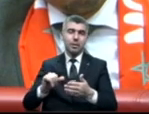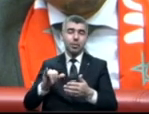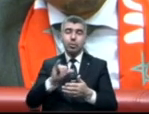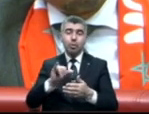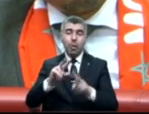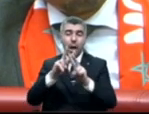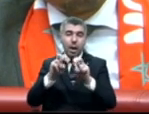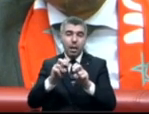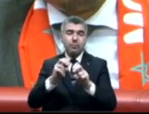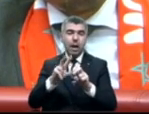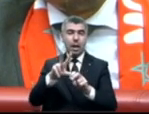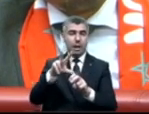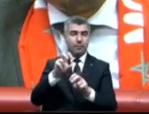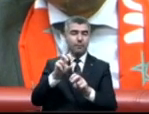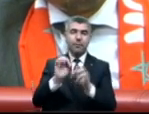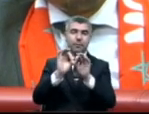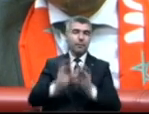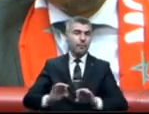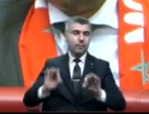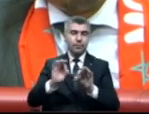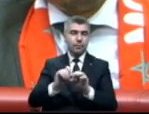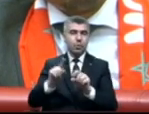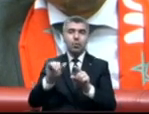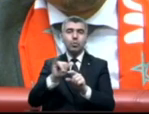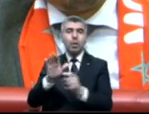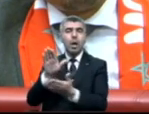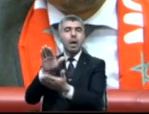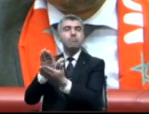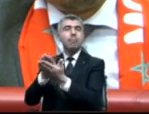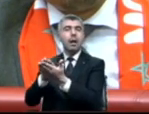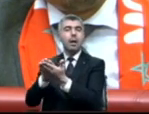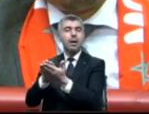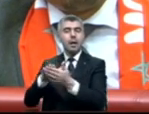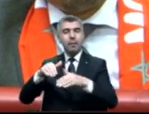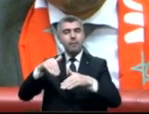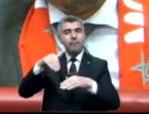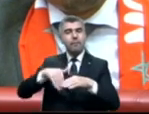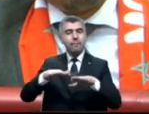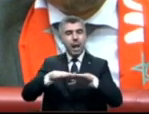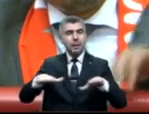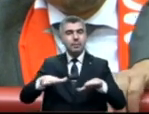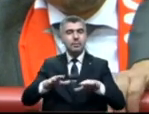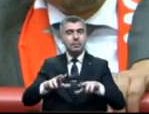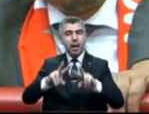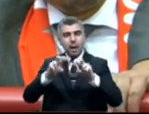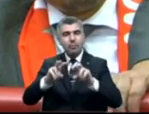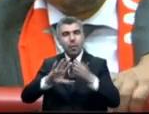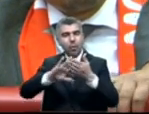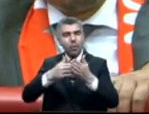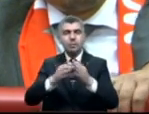عندنا، وما كنعرفوش شنو هما الاحتياطات ديالنا في هذه المعادن كما وكيفا.